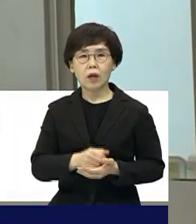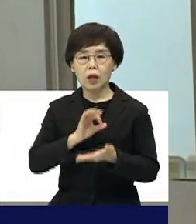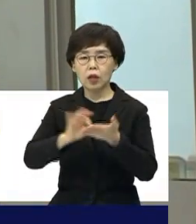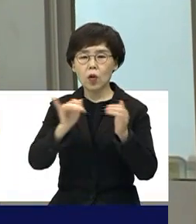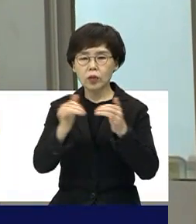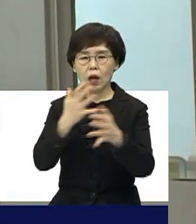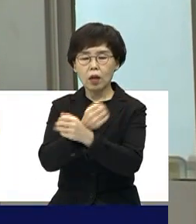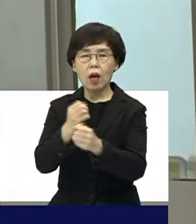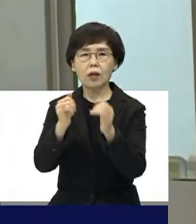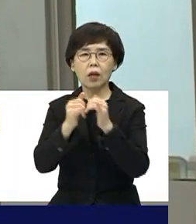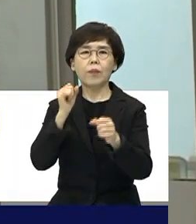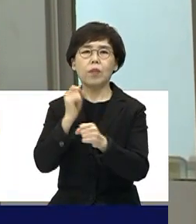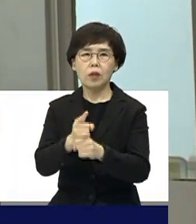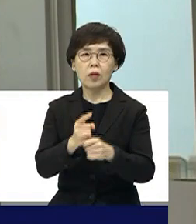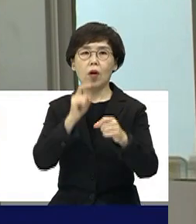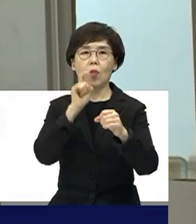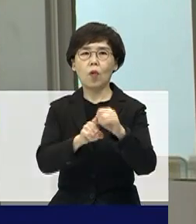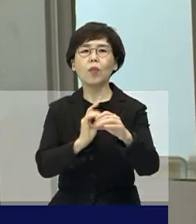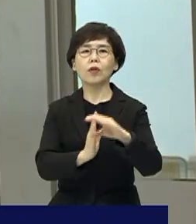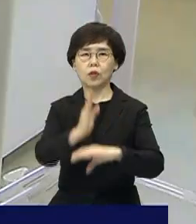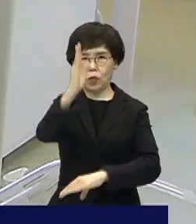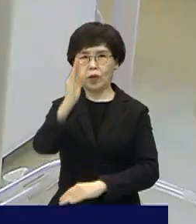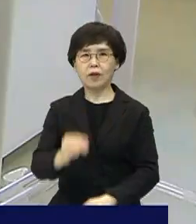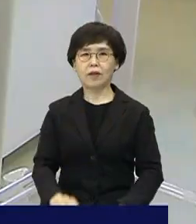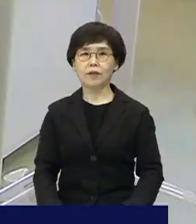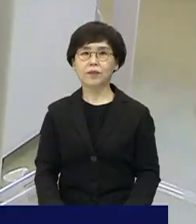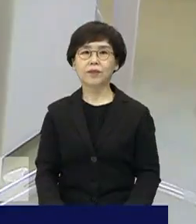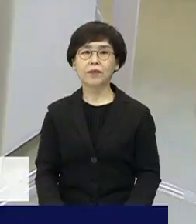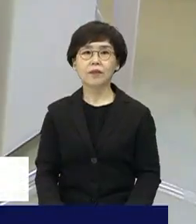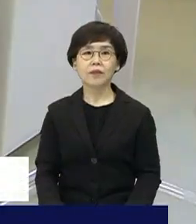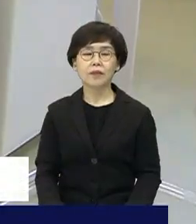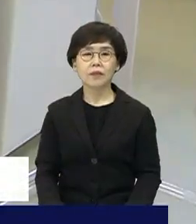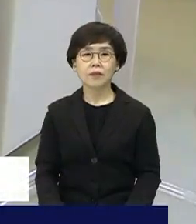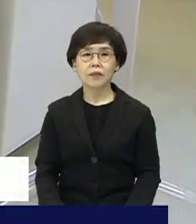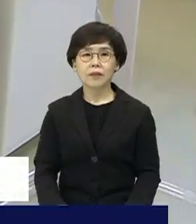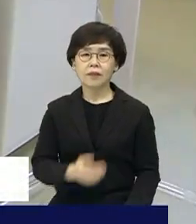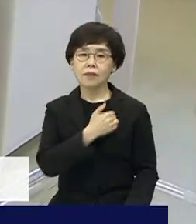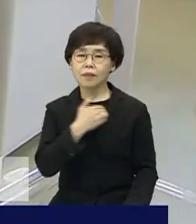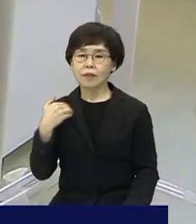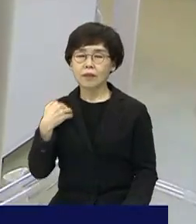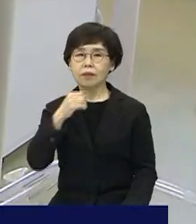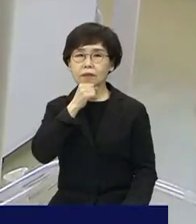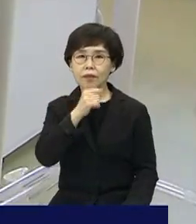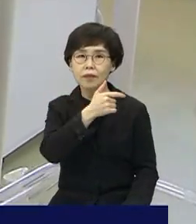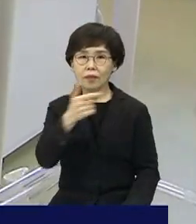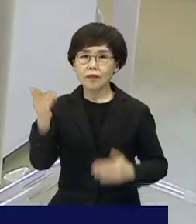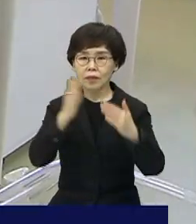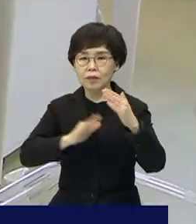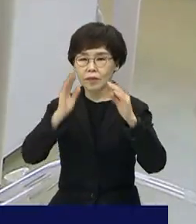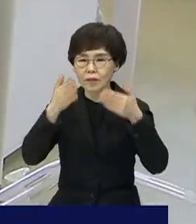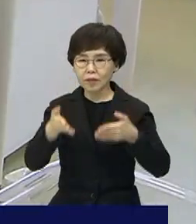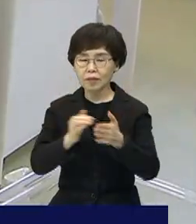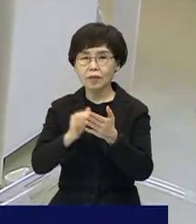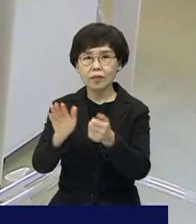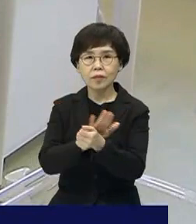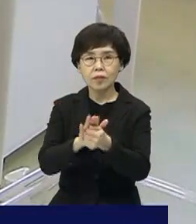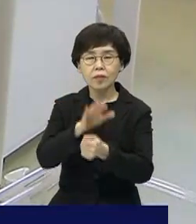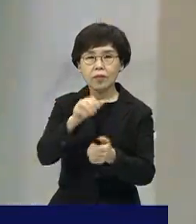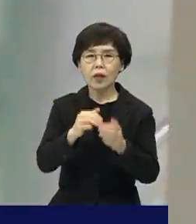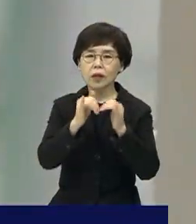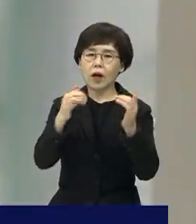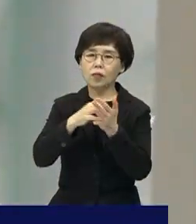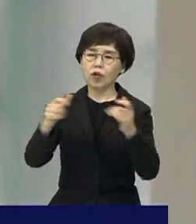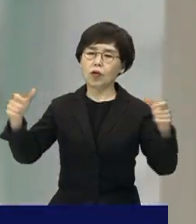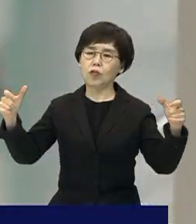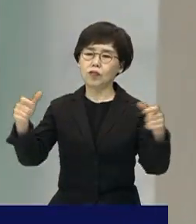이용자와 예약자는 이미 목표치를 훌쩍 넘었습니다. 만족도 높은 공공산후조리원이 인구 소멸